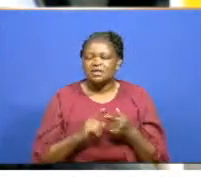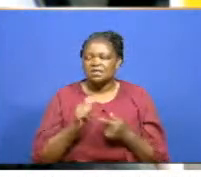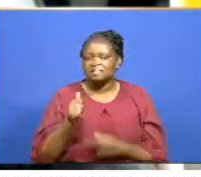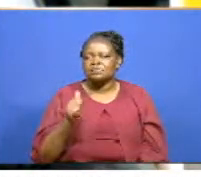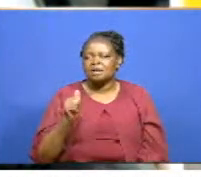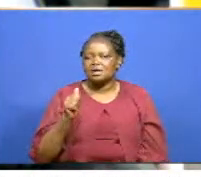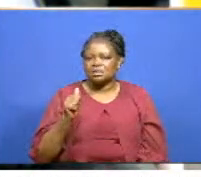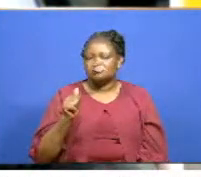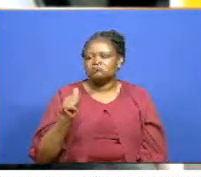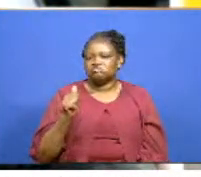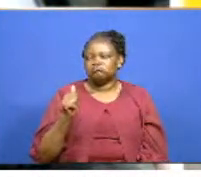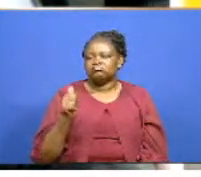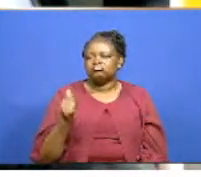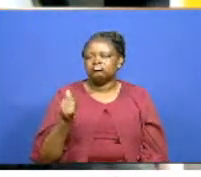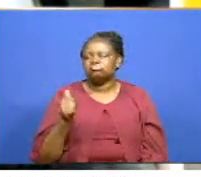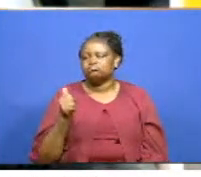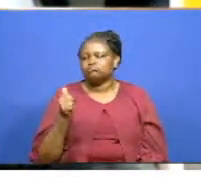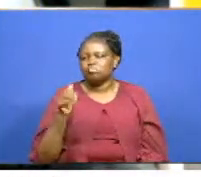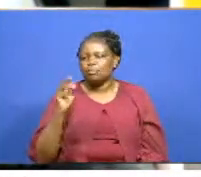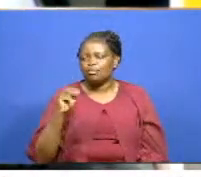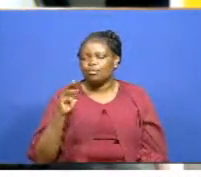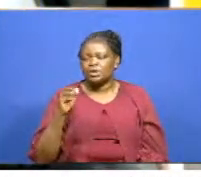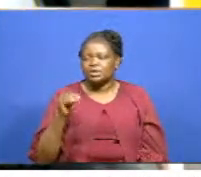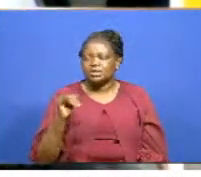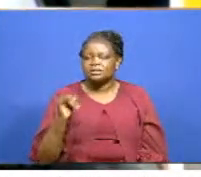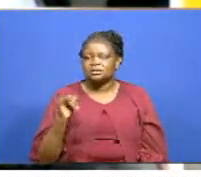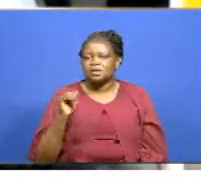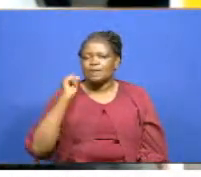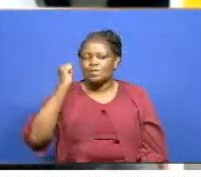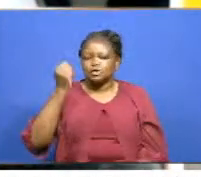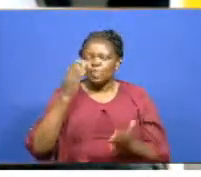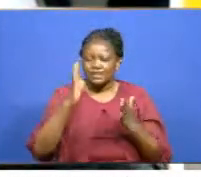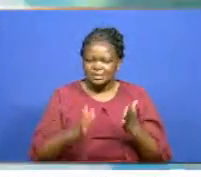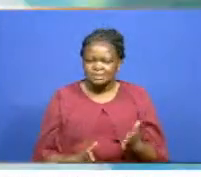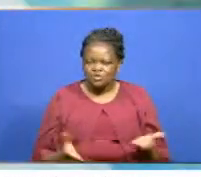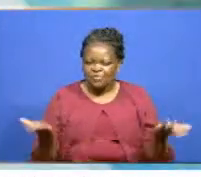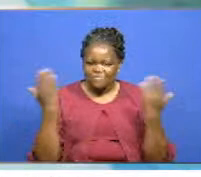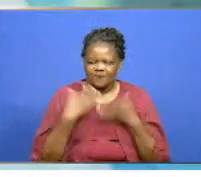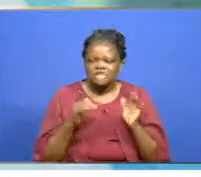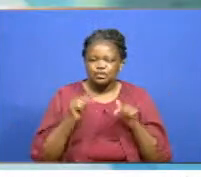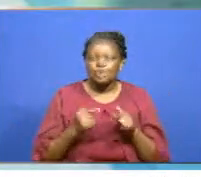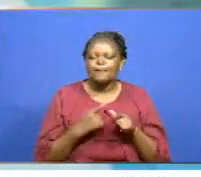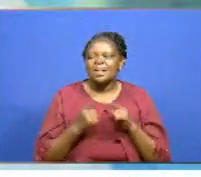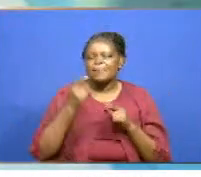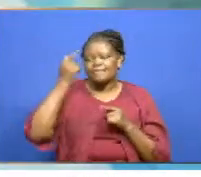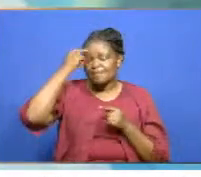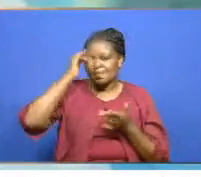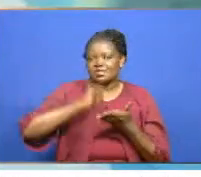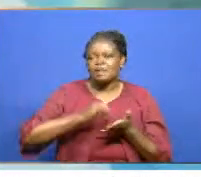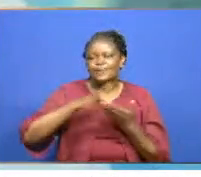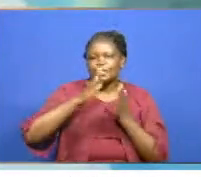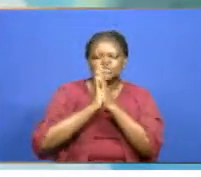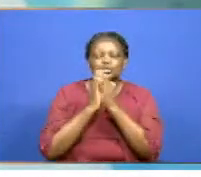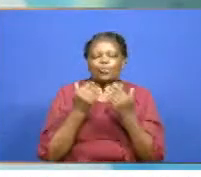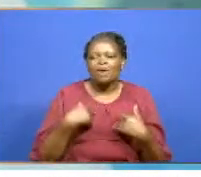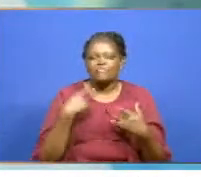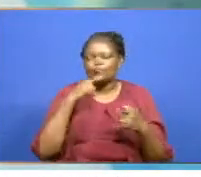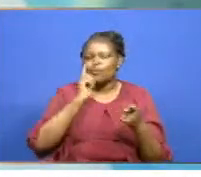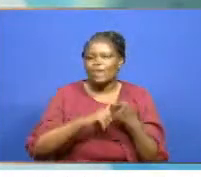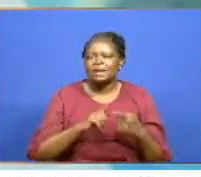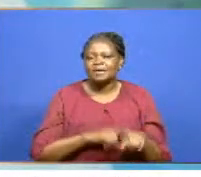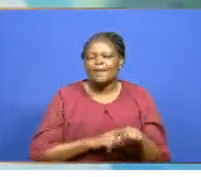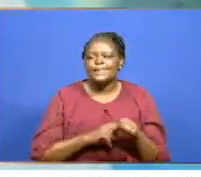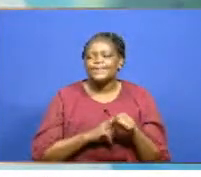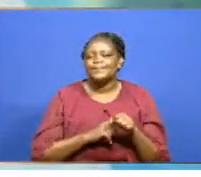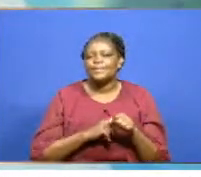Mwekesi, mchanganuzi wa masuala ya kisiasa vile vile. Tutafika tamati hapo leo hii, lakini kumbuka ya kwamba taarifa zaidi utakuwa unazipata mwendo wa saa 7